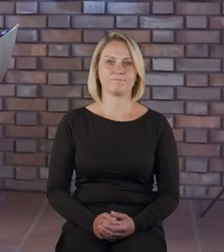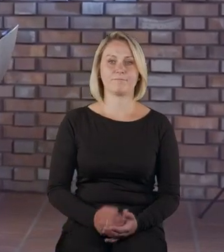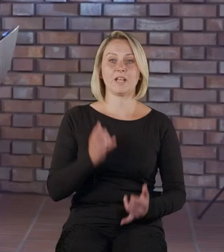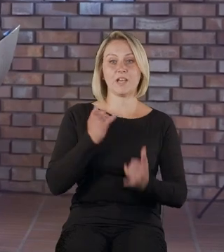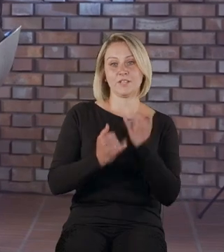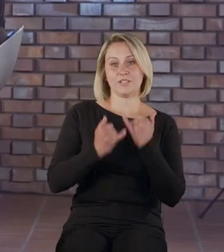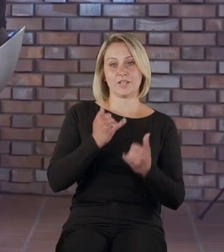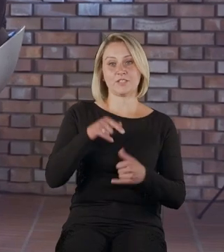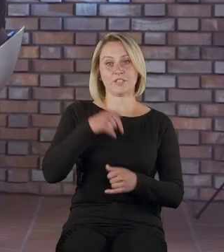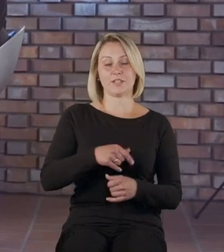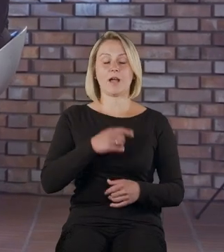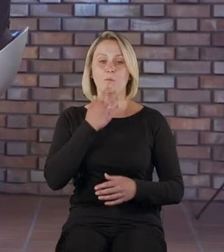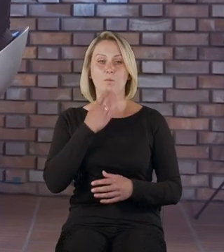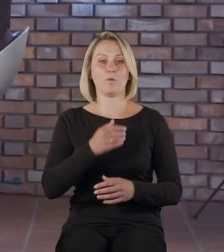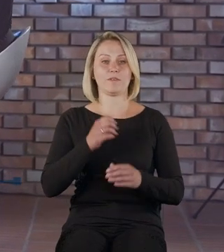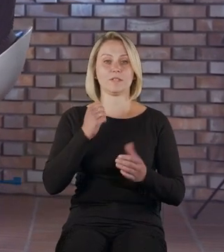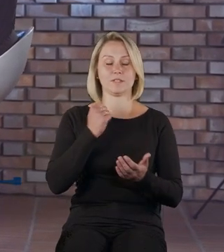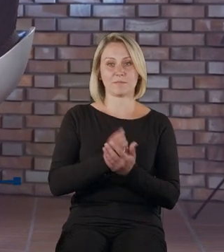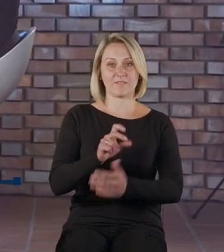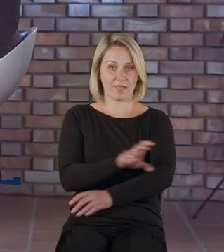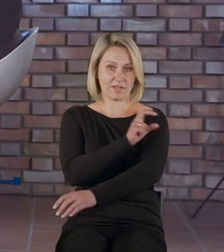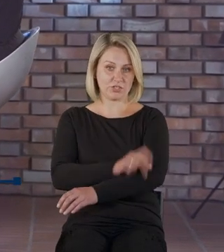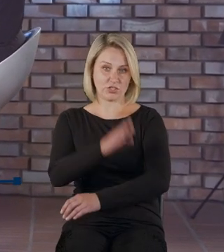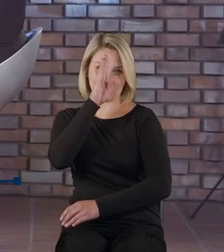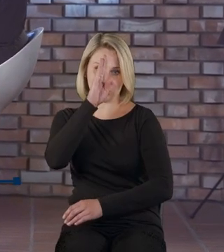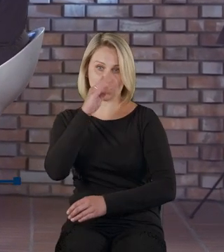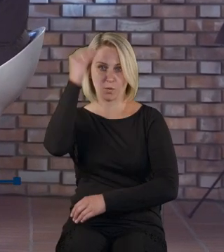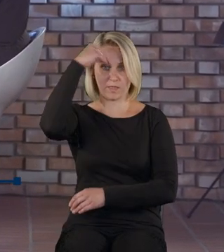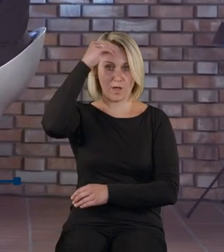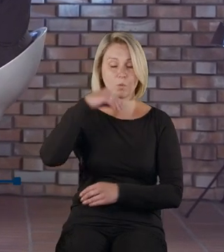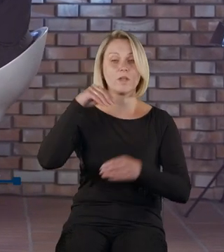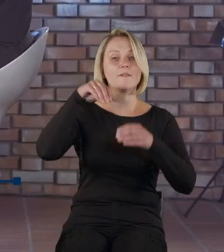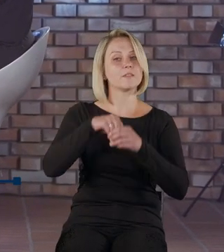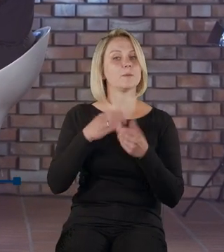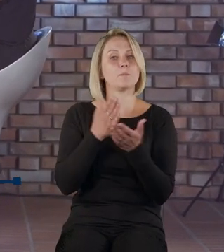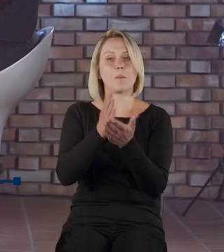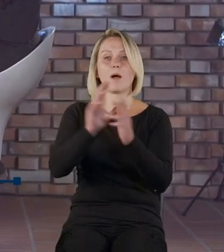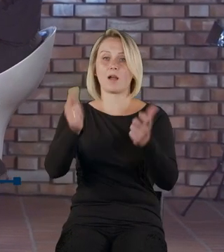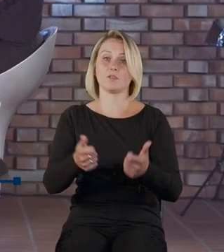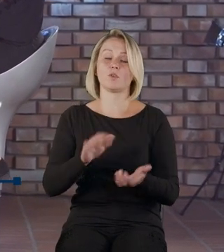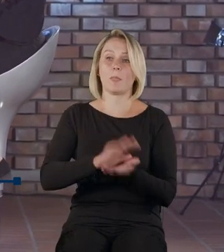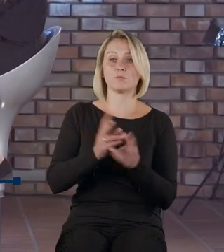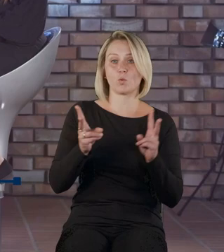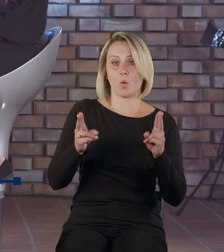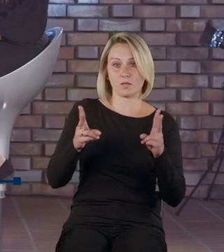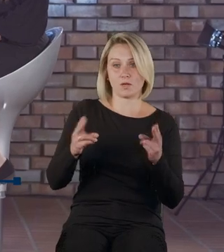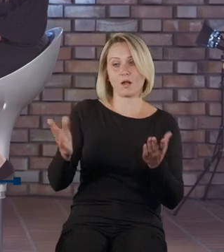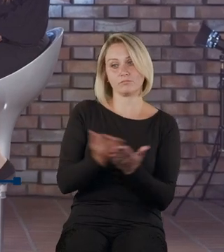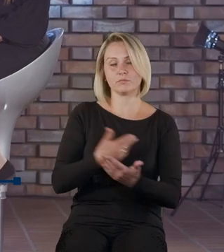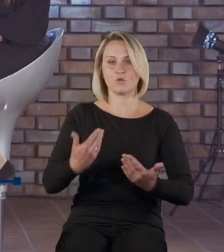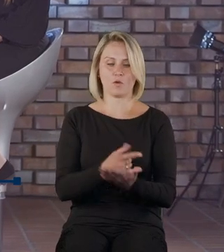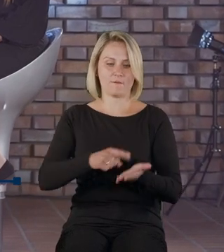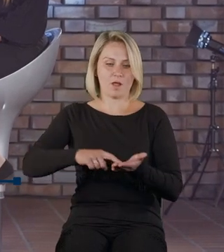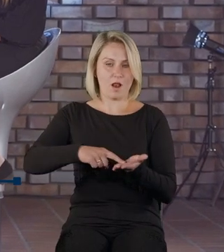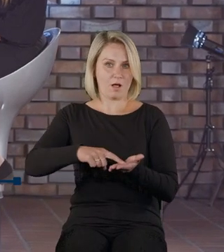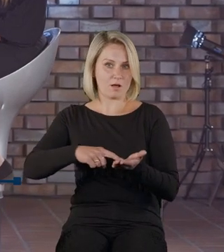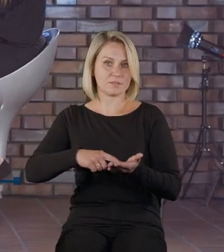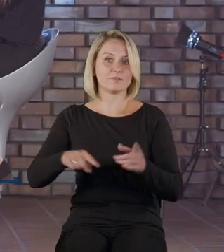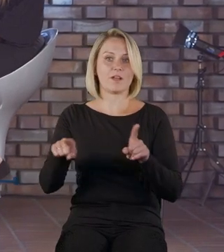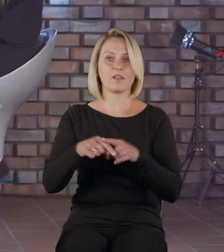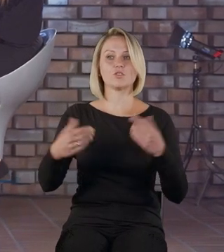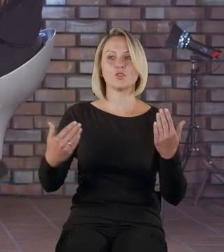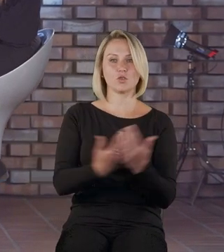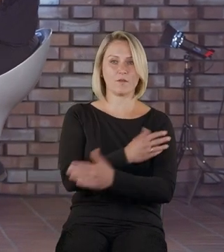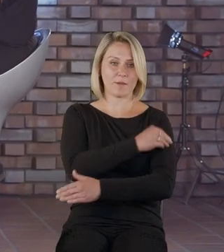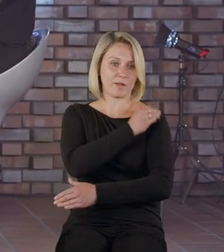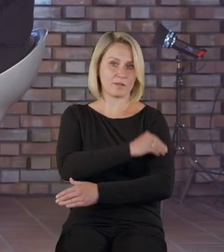Jeśli mowa o Wydziale Nauk Ścisłych i Technicznych, to warto wspomnieć, że wydział ten pomaga w walce z rakiem, syntezując nowe leki. Wytwarzają też nowoczesne